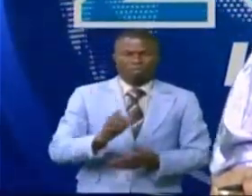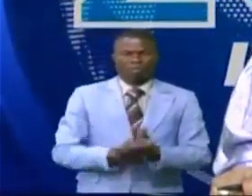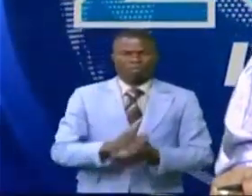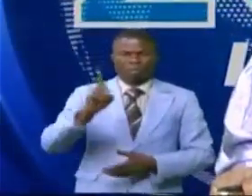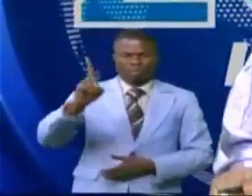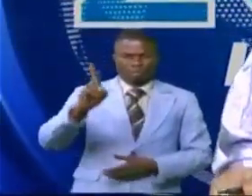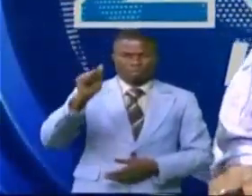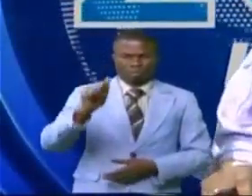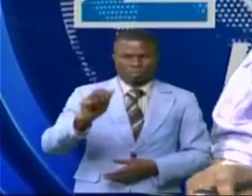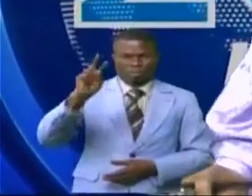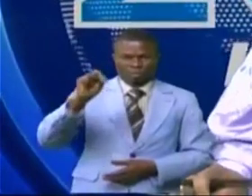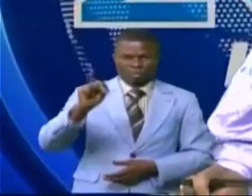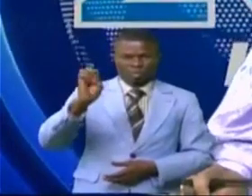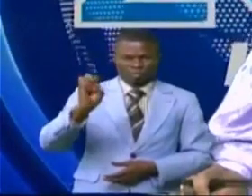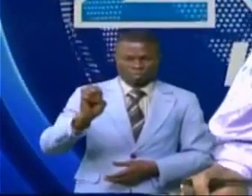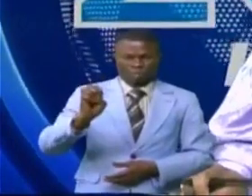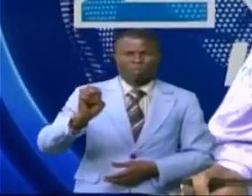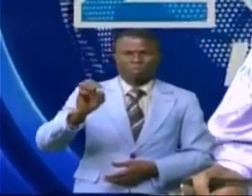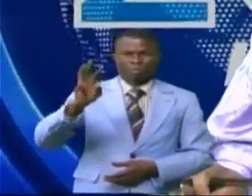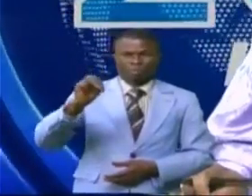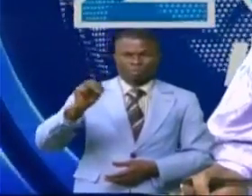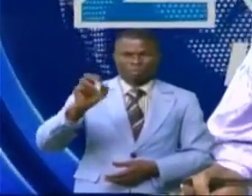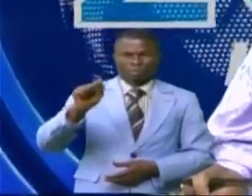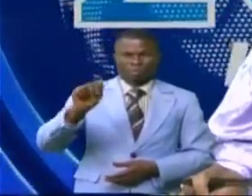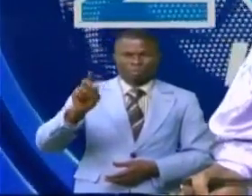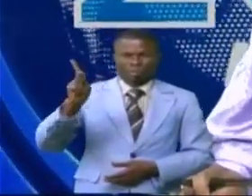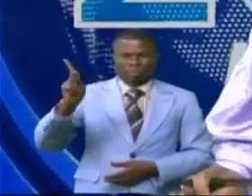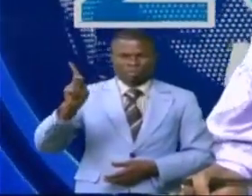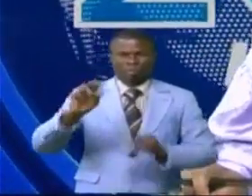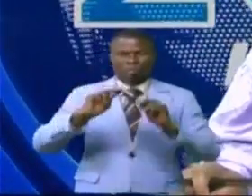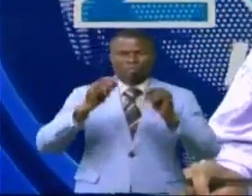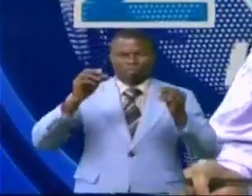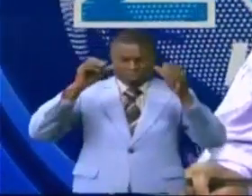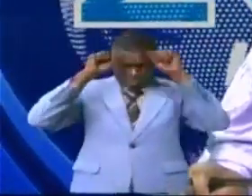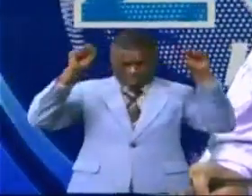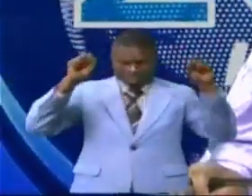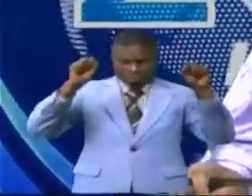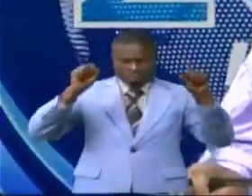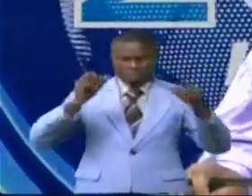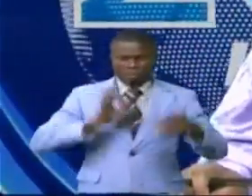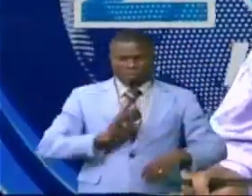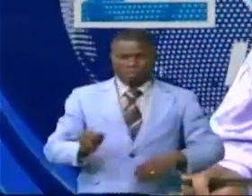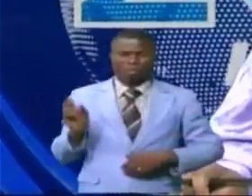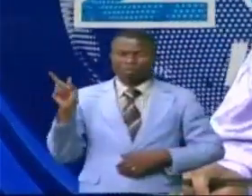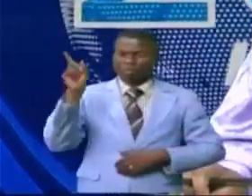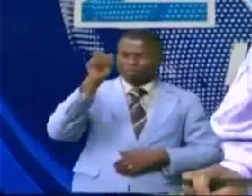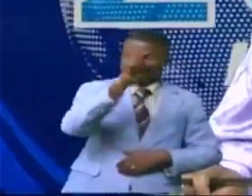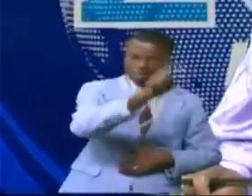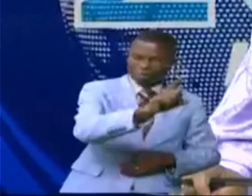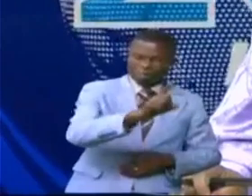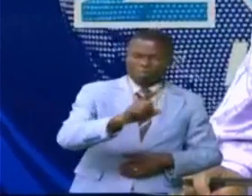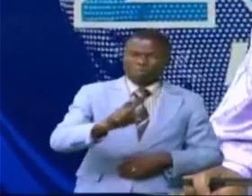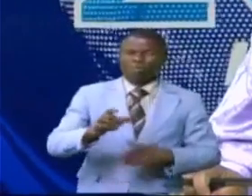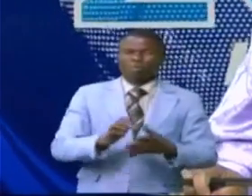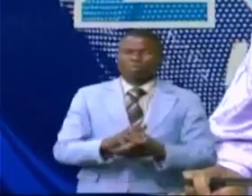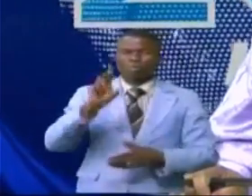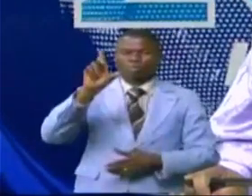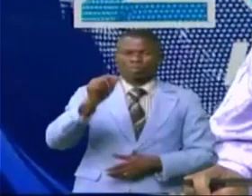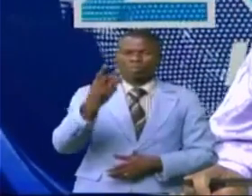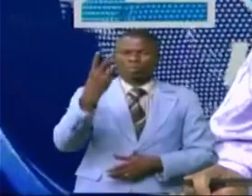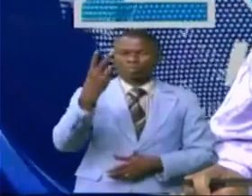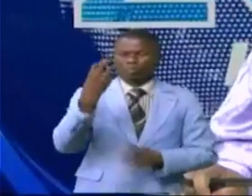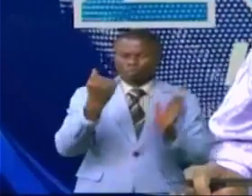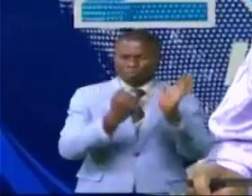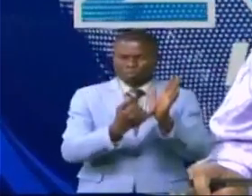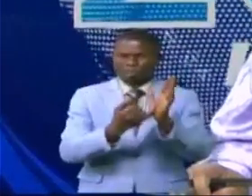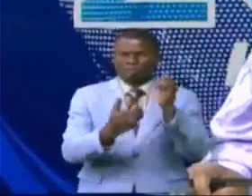août dernier. La délégation de la RDC, conduite par le président de l'Ordre national des architectes, était composée des 26 participants